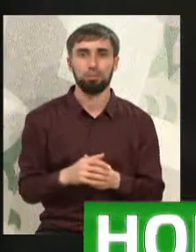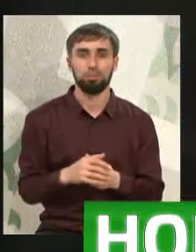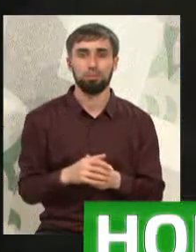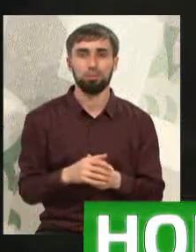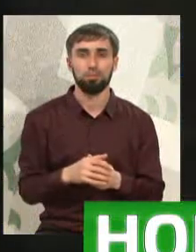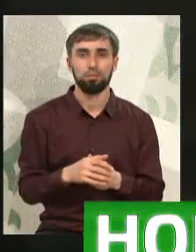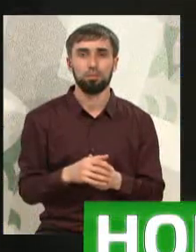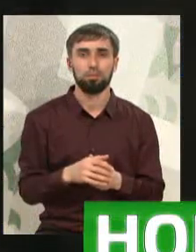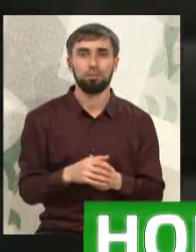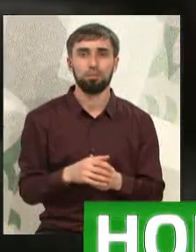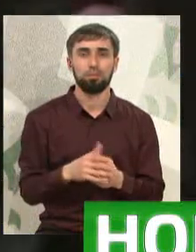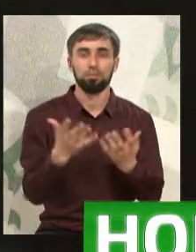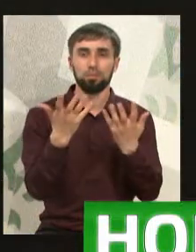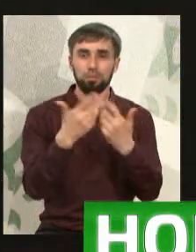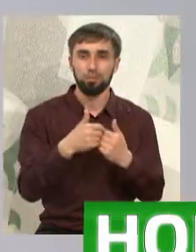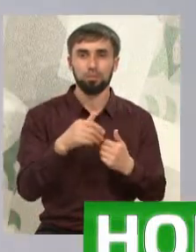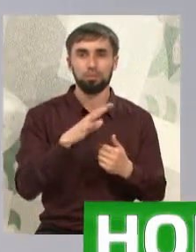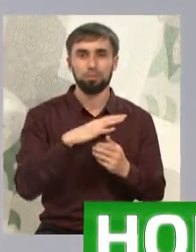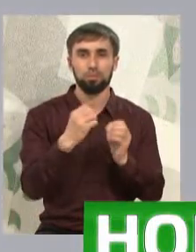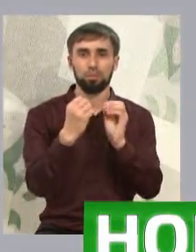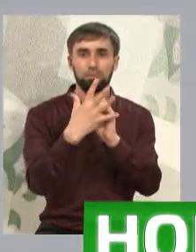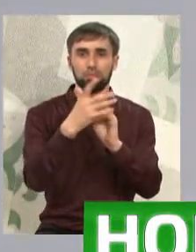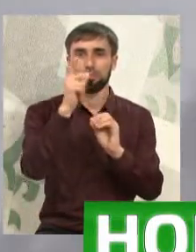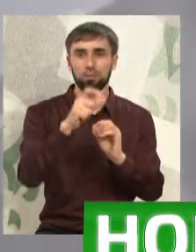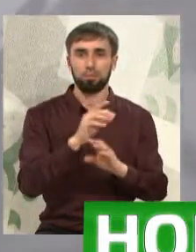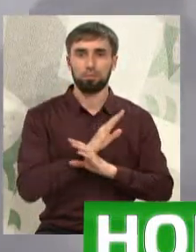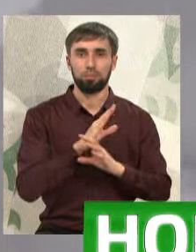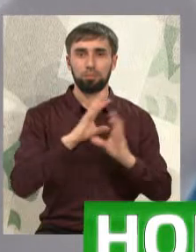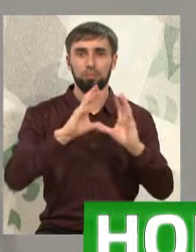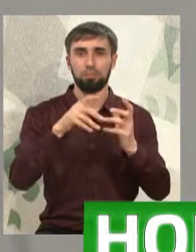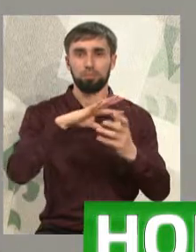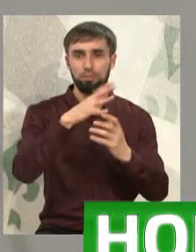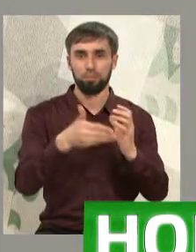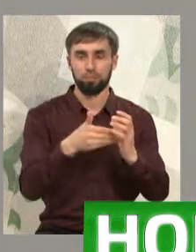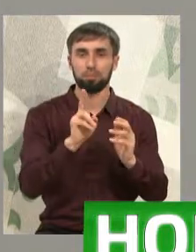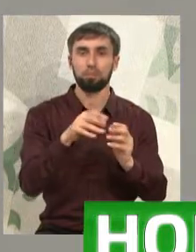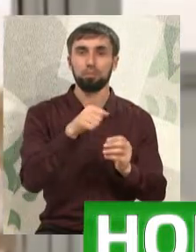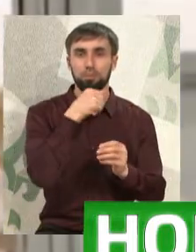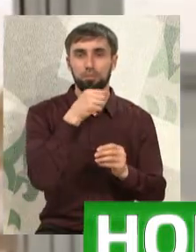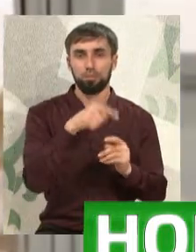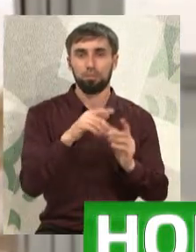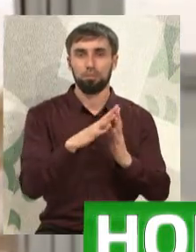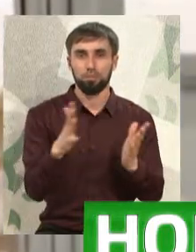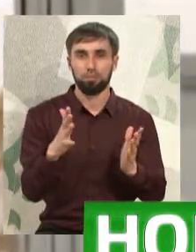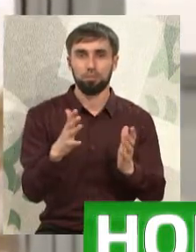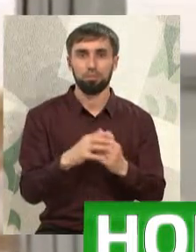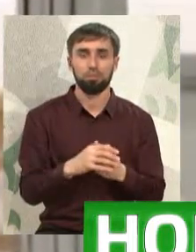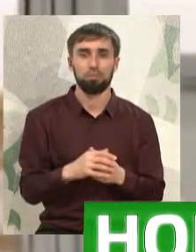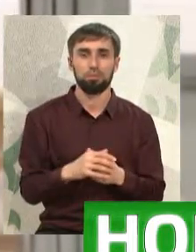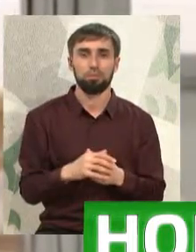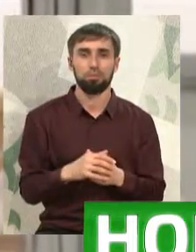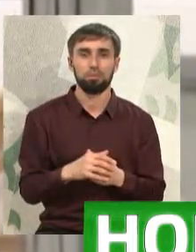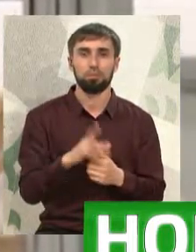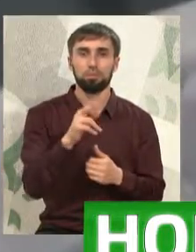Количество умерших от коронавируса в мире превысило 15 тысяч, и большинство из них – люди пожилого возраста. Что они находятся в особой группе